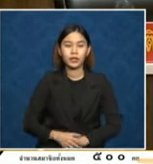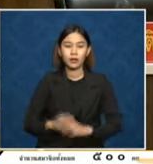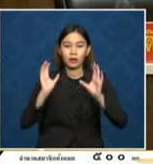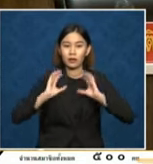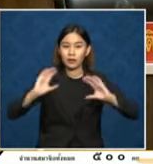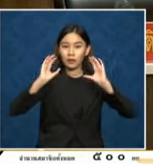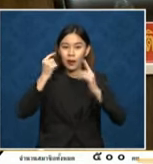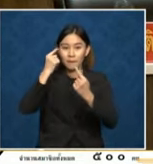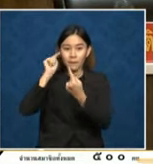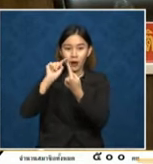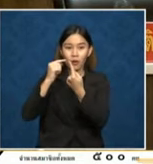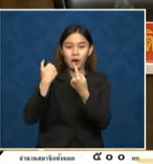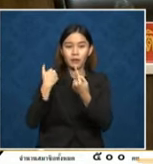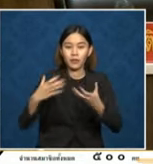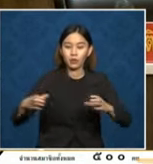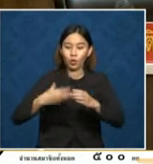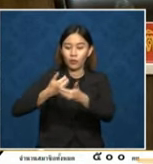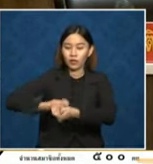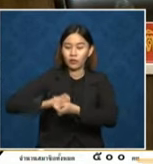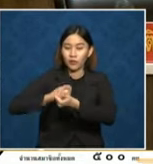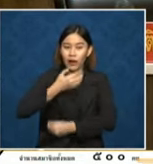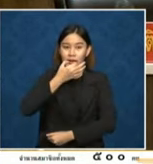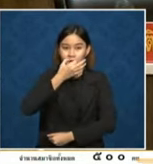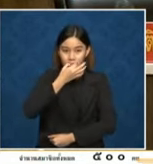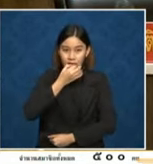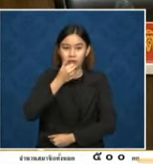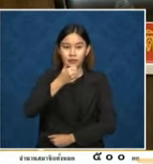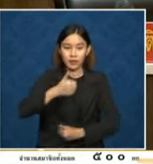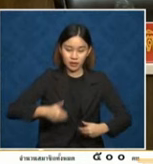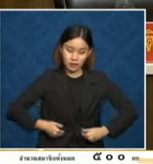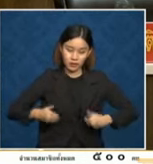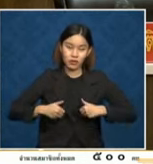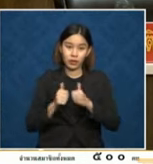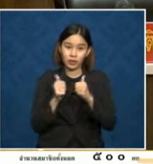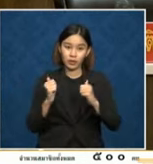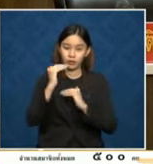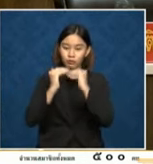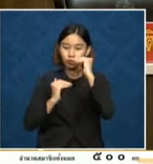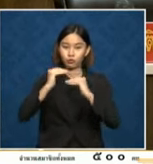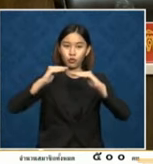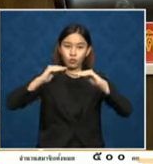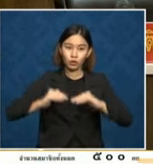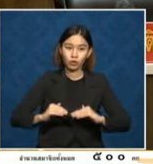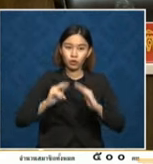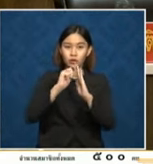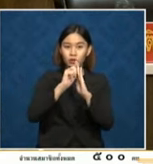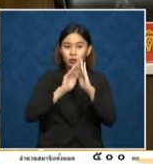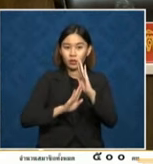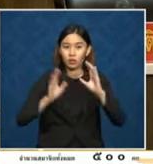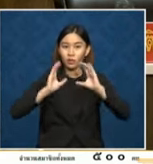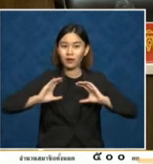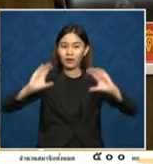ฐบาลมีเป้าหมายให้เกษตรกรอยู่ดีกินดีและลดความเหลื่อมล้ำจากนโยบายที่รัฐบา